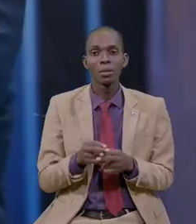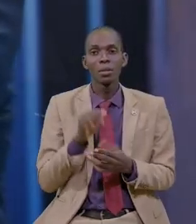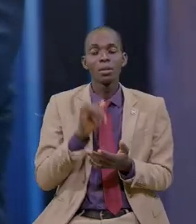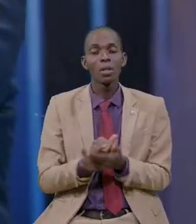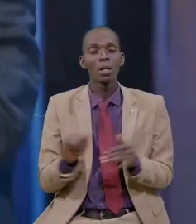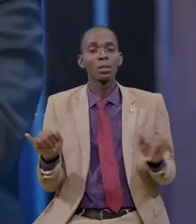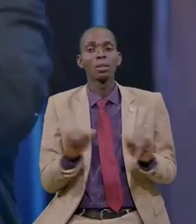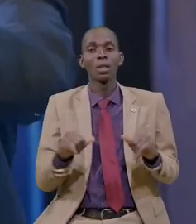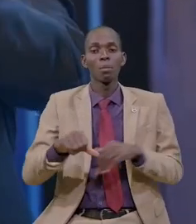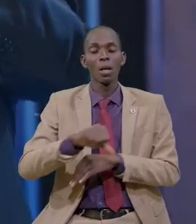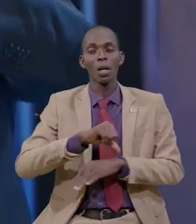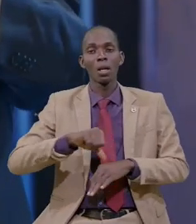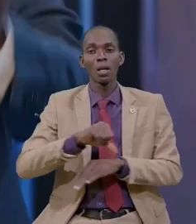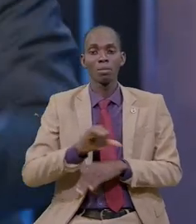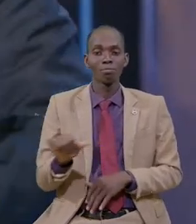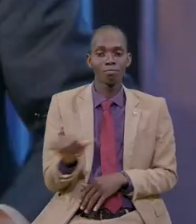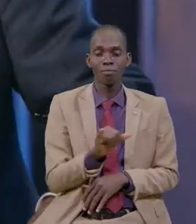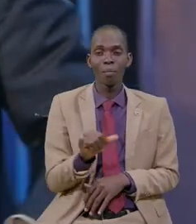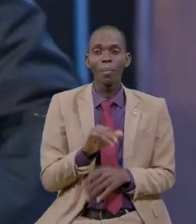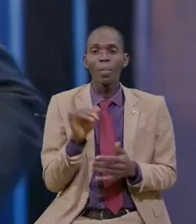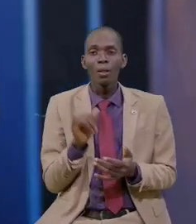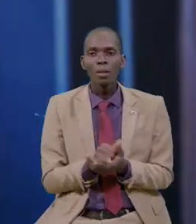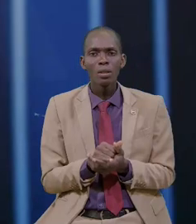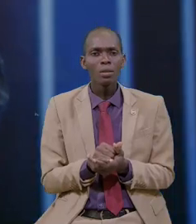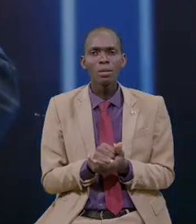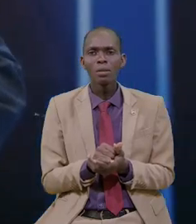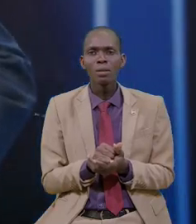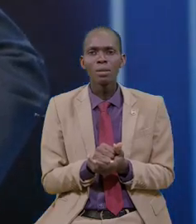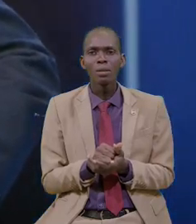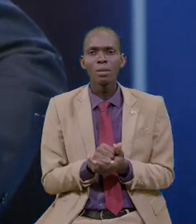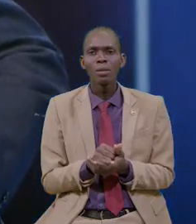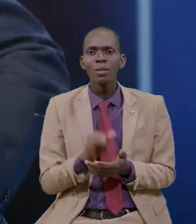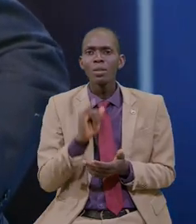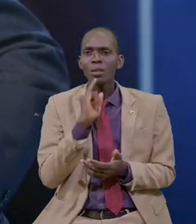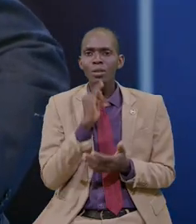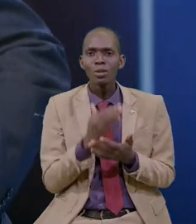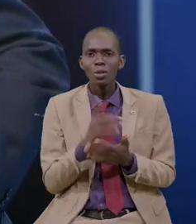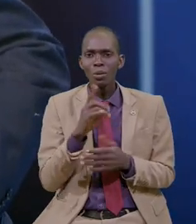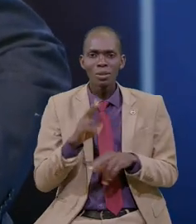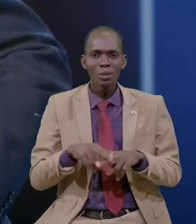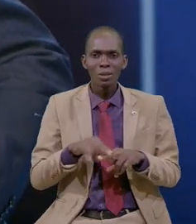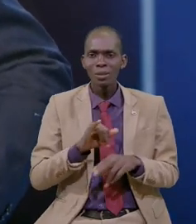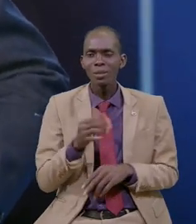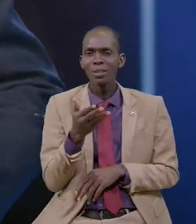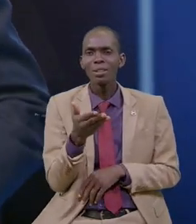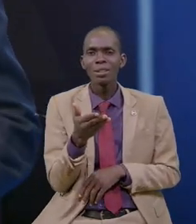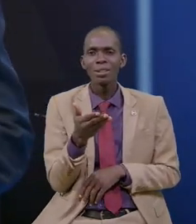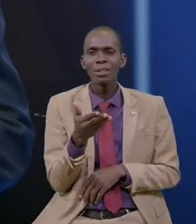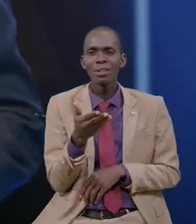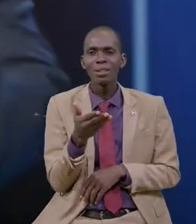Cette même onction qui m'a envoyé par-ci, par-là. Est-ce que quelqu'un est assis là-bas?